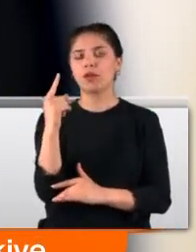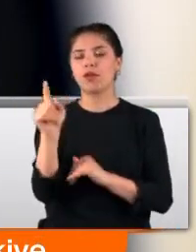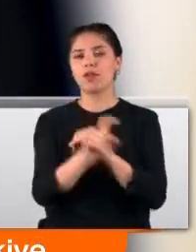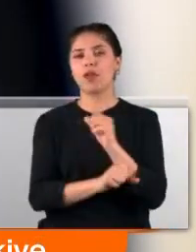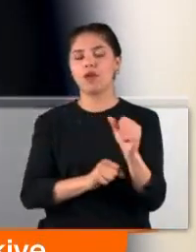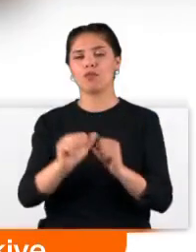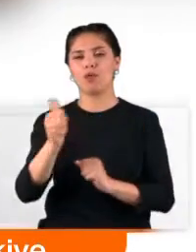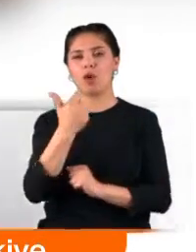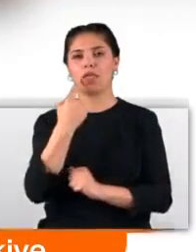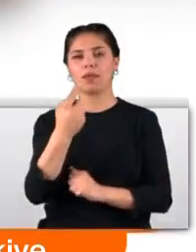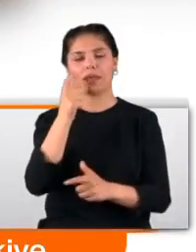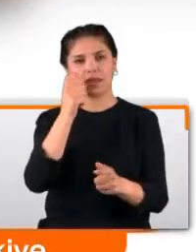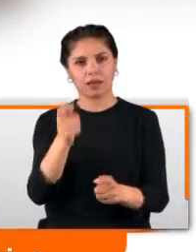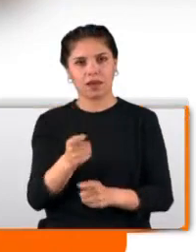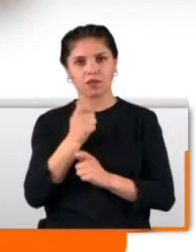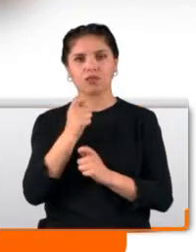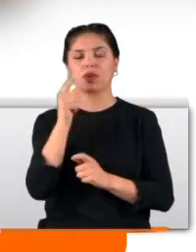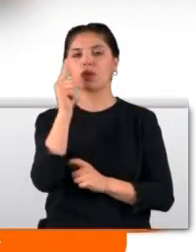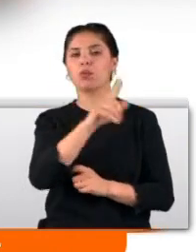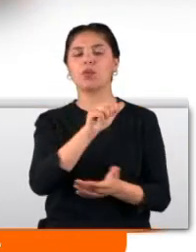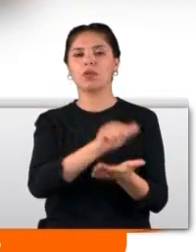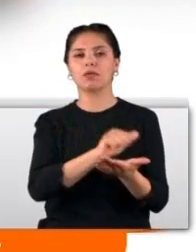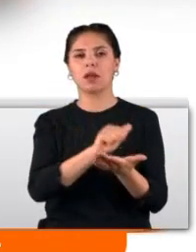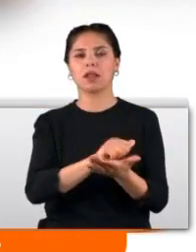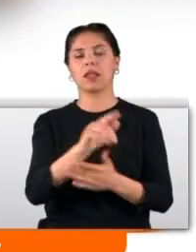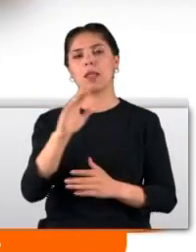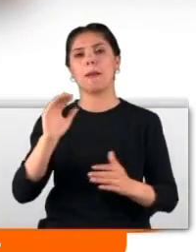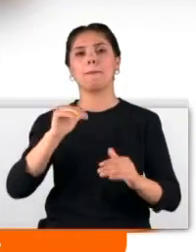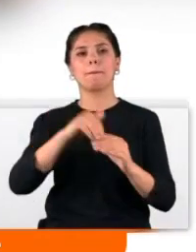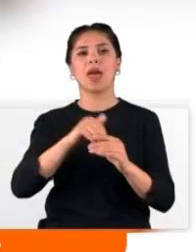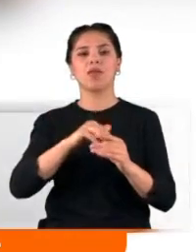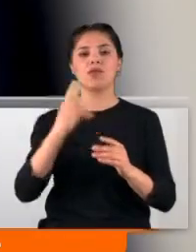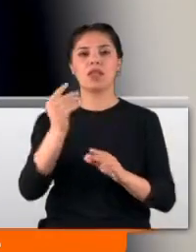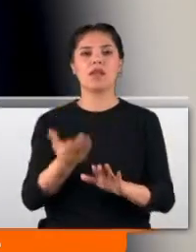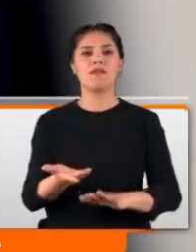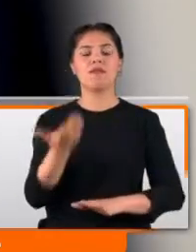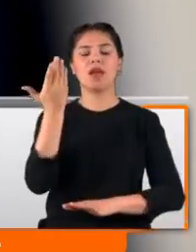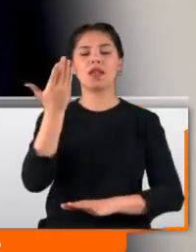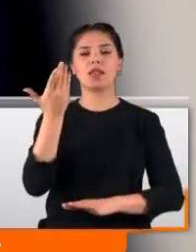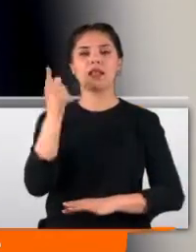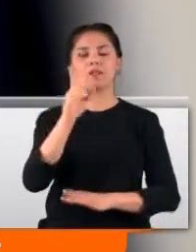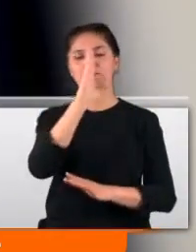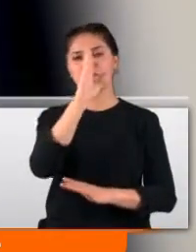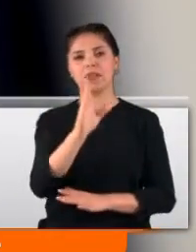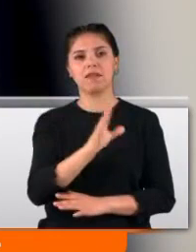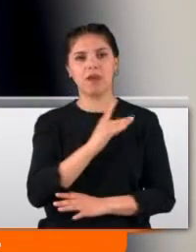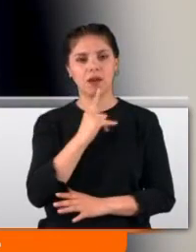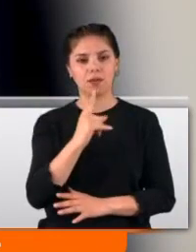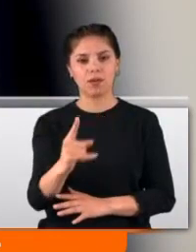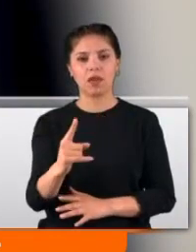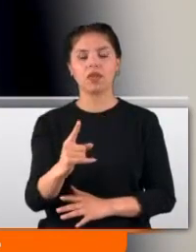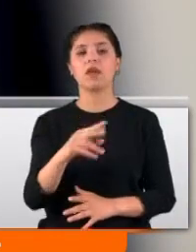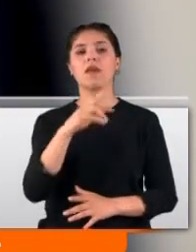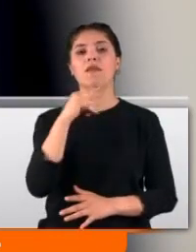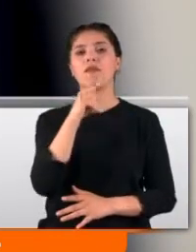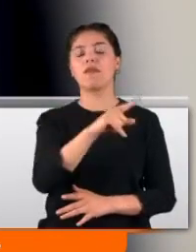olduğuna dikkat çekti. Guardian ise meclis çoğunluğunun istikrarlı yönetime katkısına dikkat çekti. Muhalefete destek haberi yapmaktan çekinmeyen